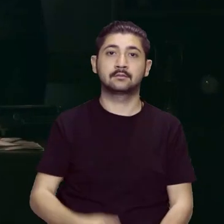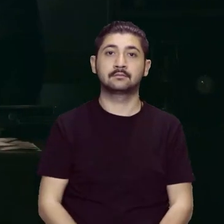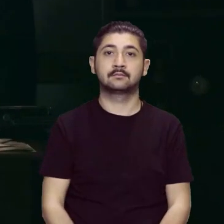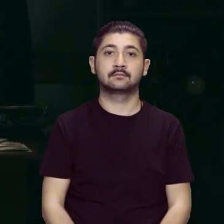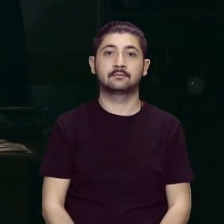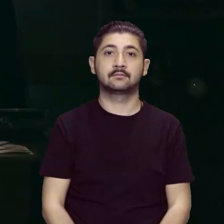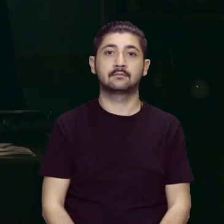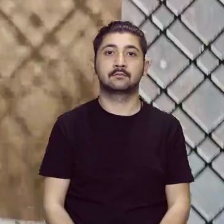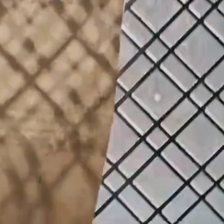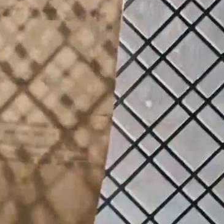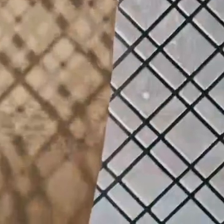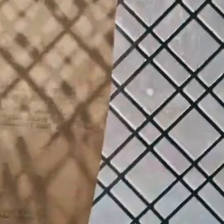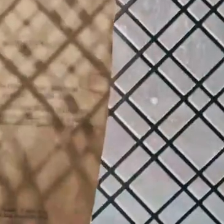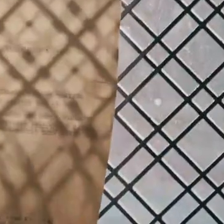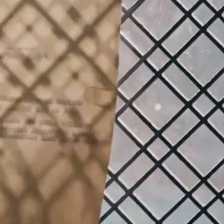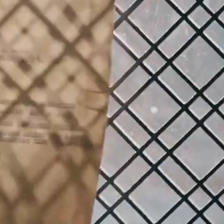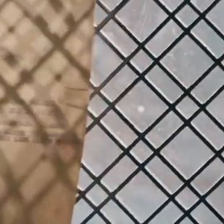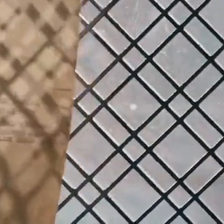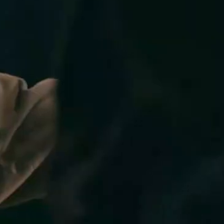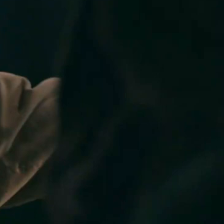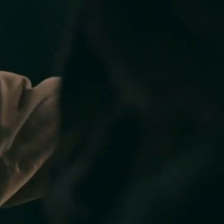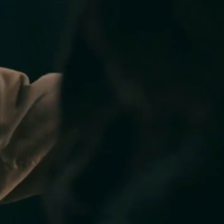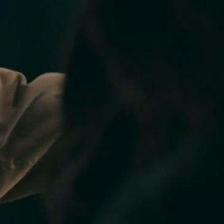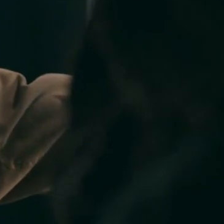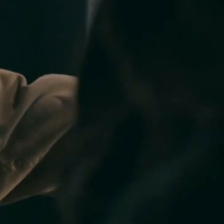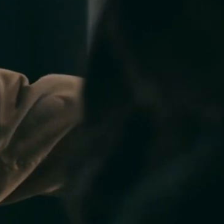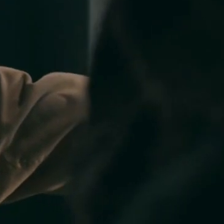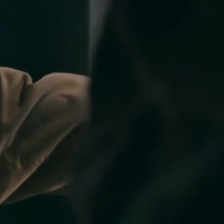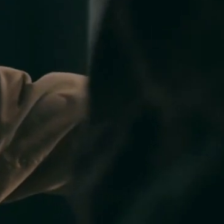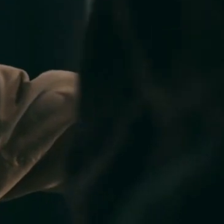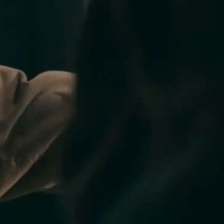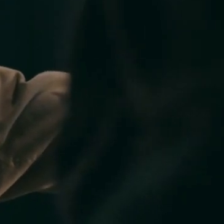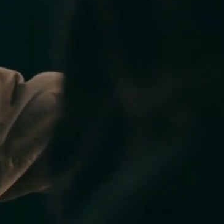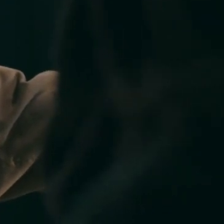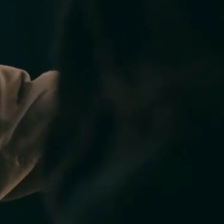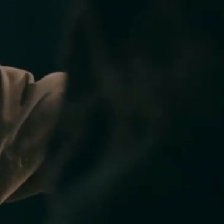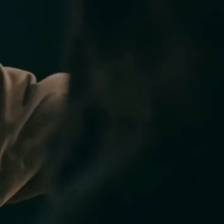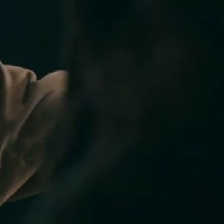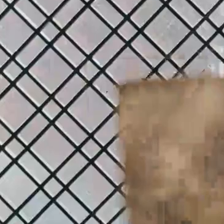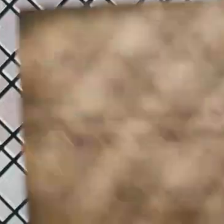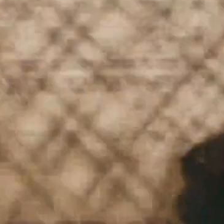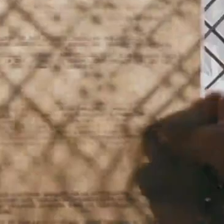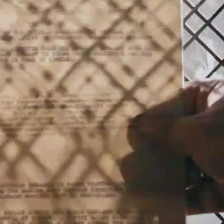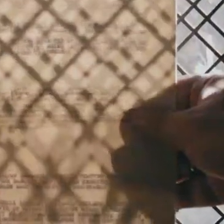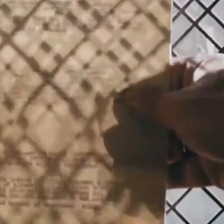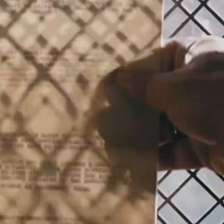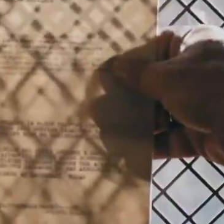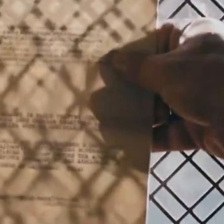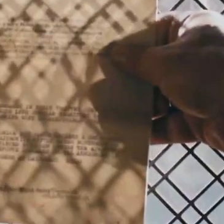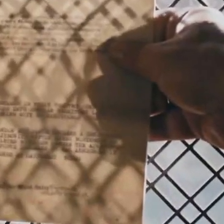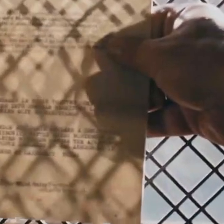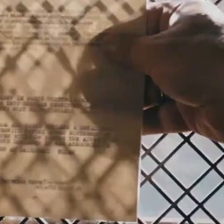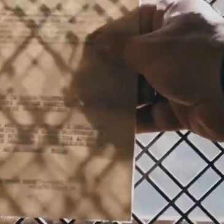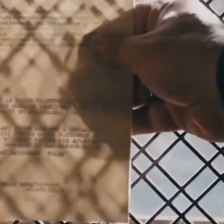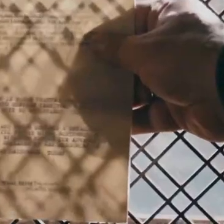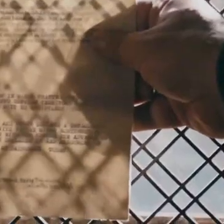vuran pencereye tuttuğu boş dosyada satır satır yazılar belirdi. Ömer de elindeki boş dosyayı ışığa